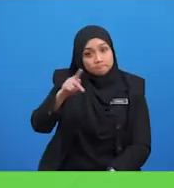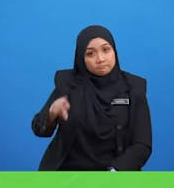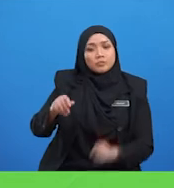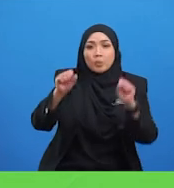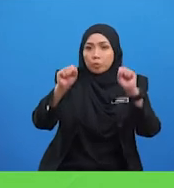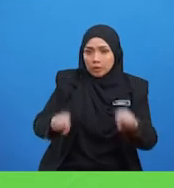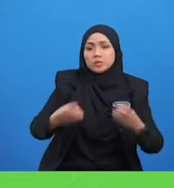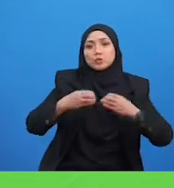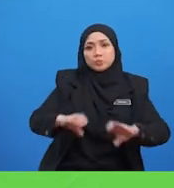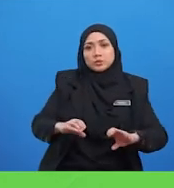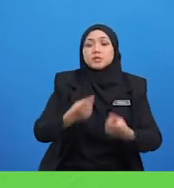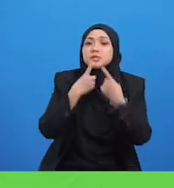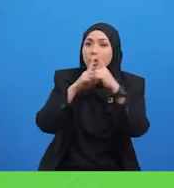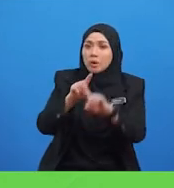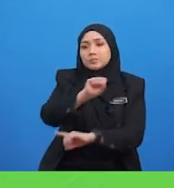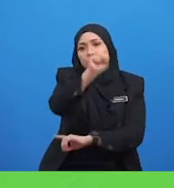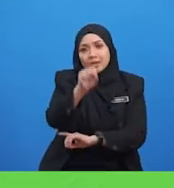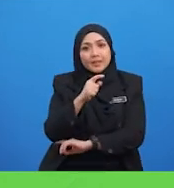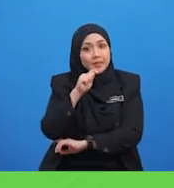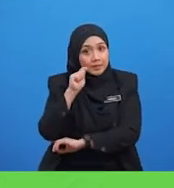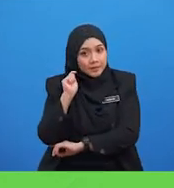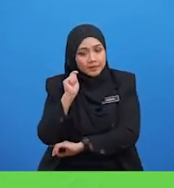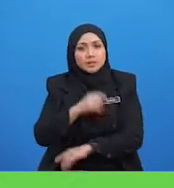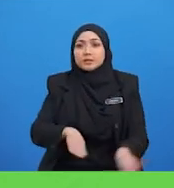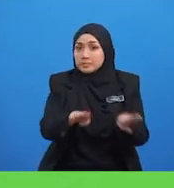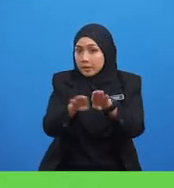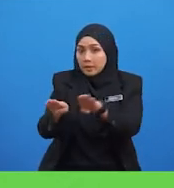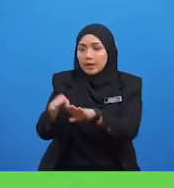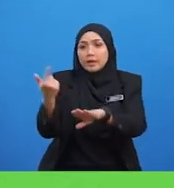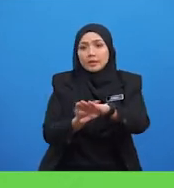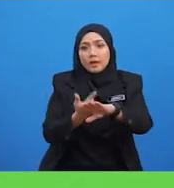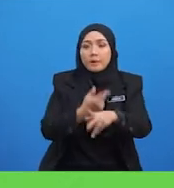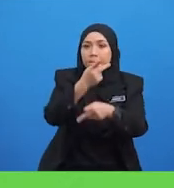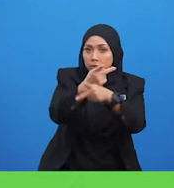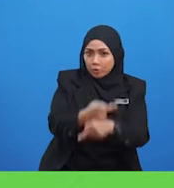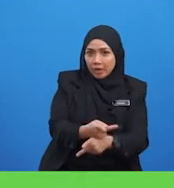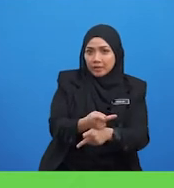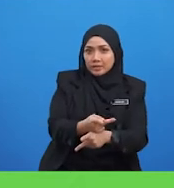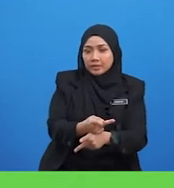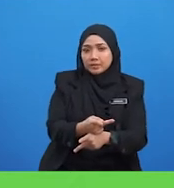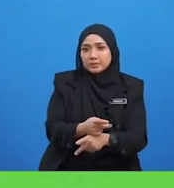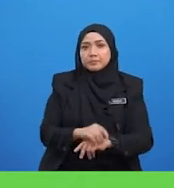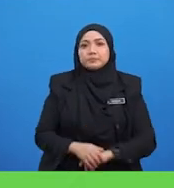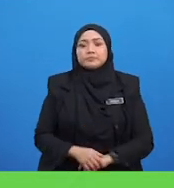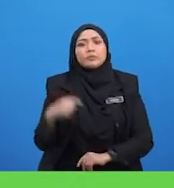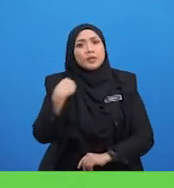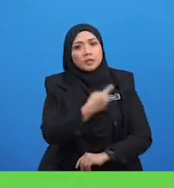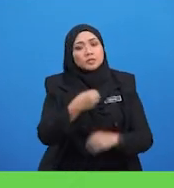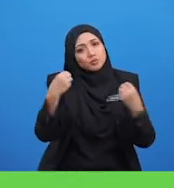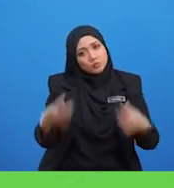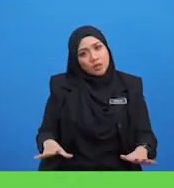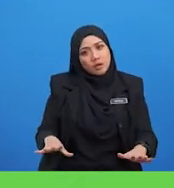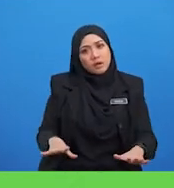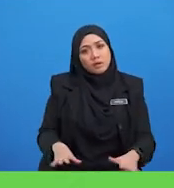Pelajar-pelajar boleh mencuba menjawab soalan tadi sebagai latihan pengukuhan. Nampaknya, kita